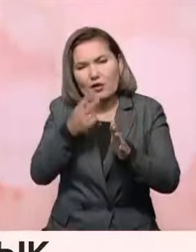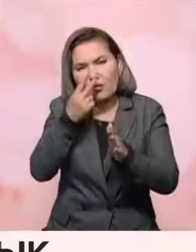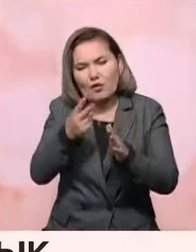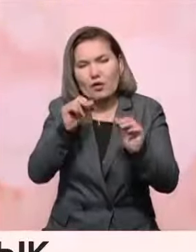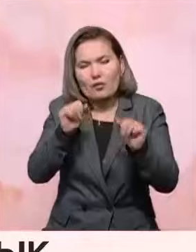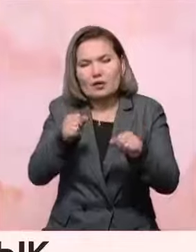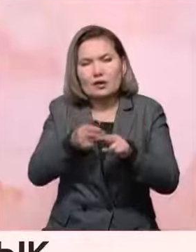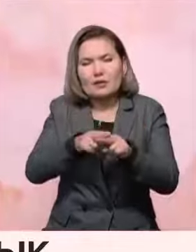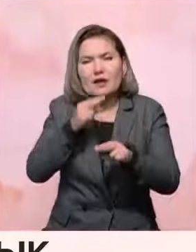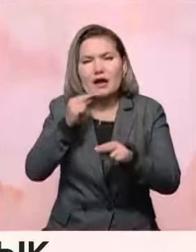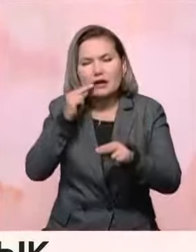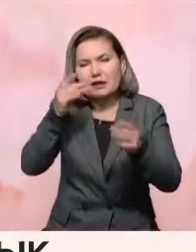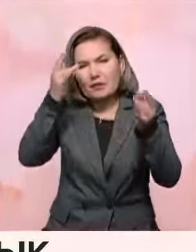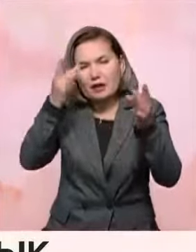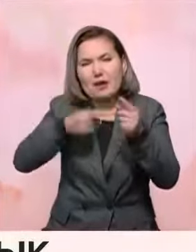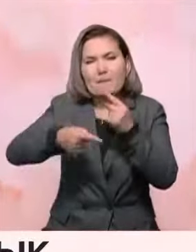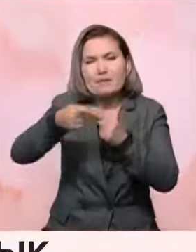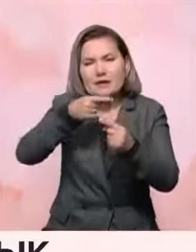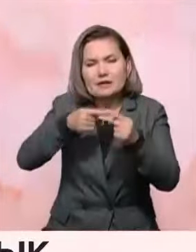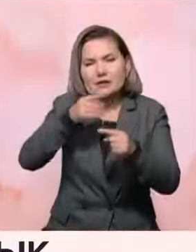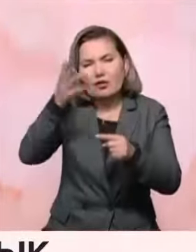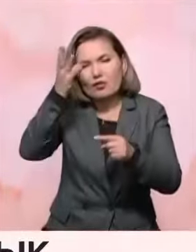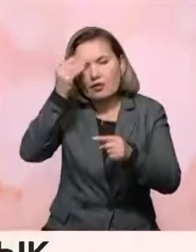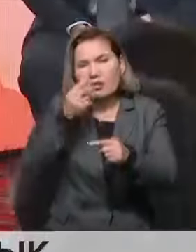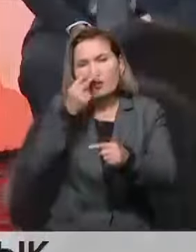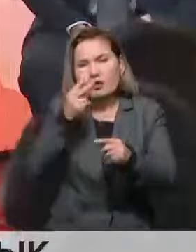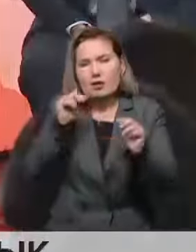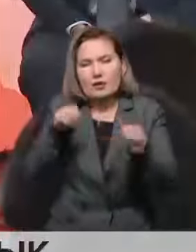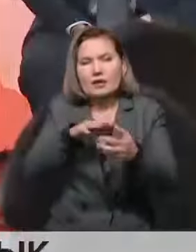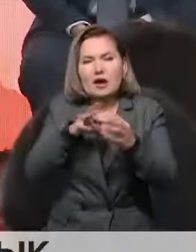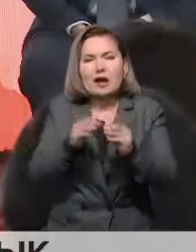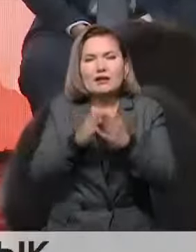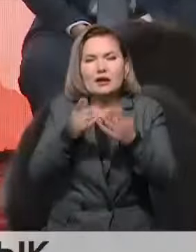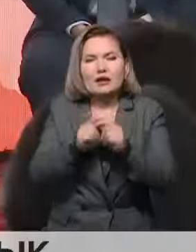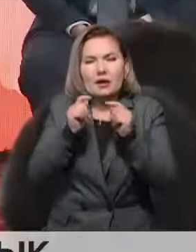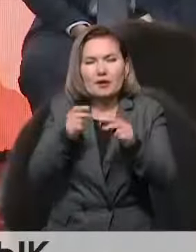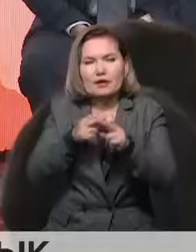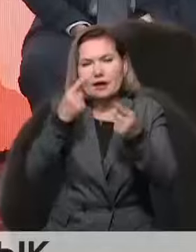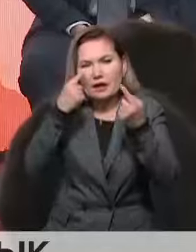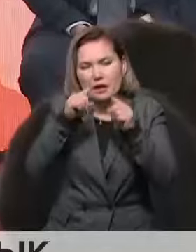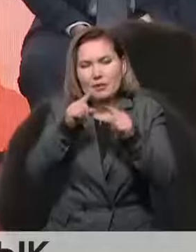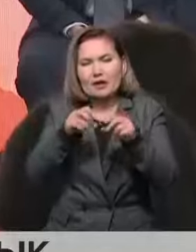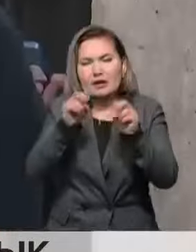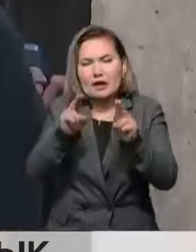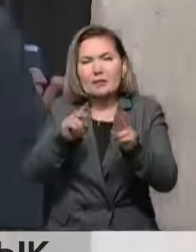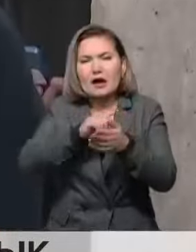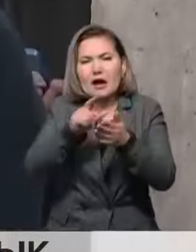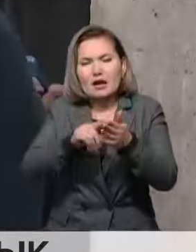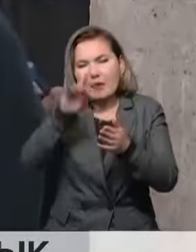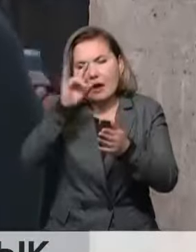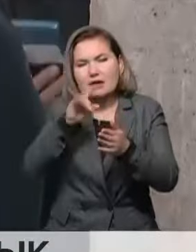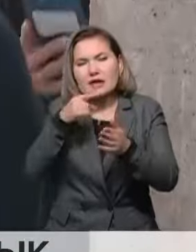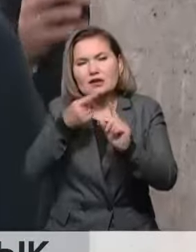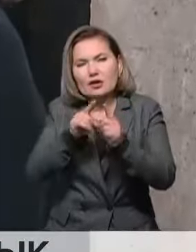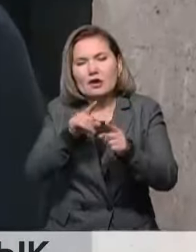жерде Қытай мәдениетінің бизнеске деген көзқарасында көре аласыз. Кітаптың тұсаукесерінде техникалық саладағы әдебиетті қазақ тіліне